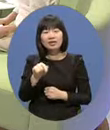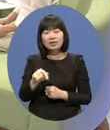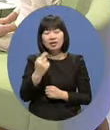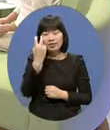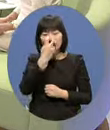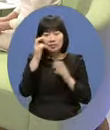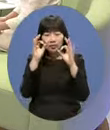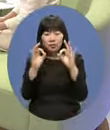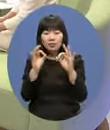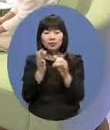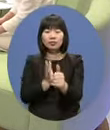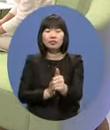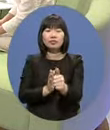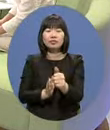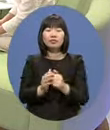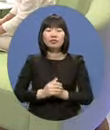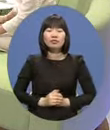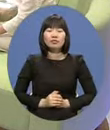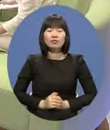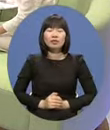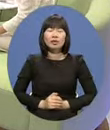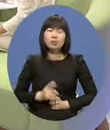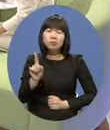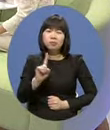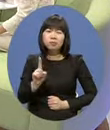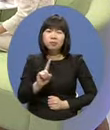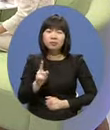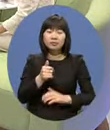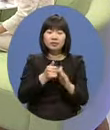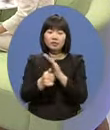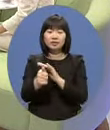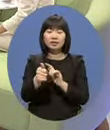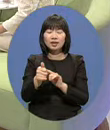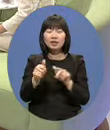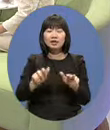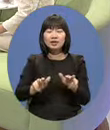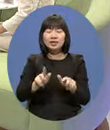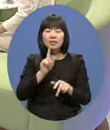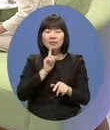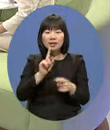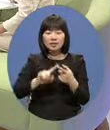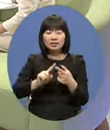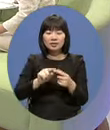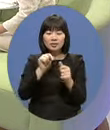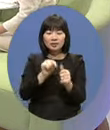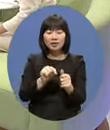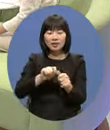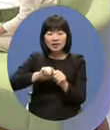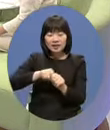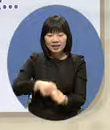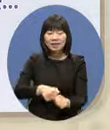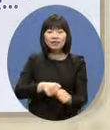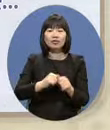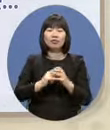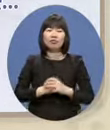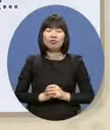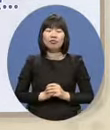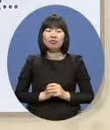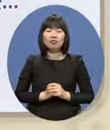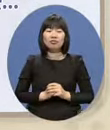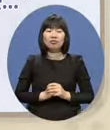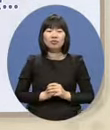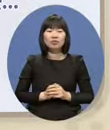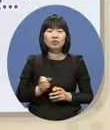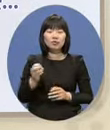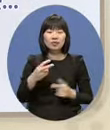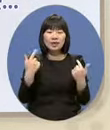살펴 볼게요 이제 어떤게 있냐면 대표적인게 지금 얘기하신 명령 또는 강요 아요 꼭 요런